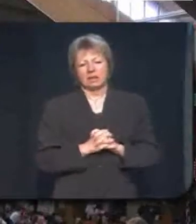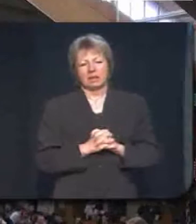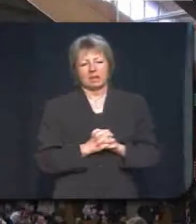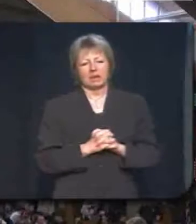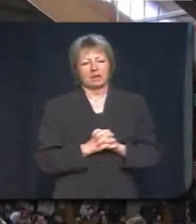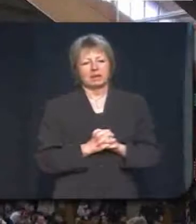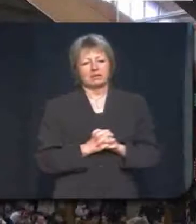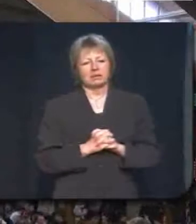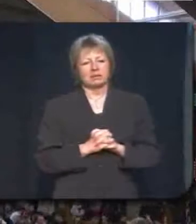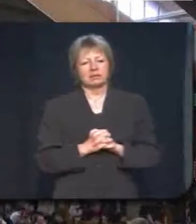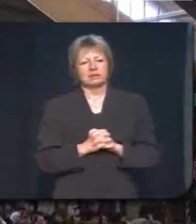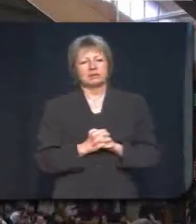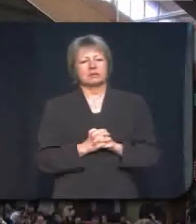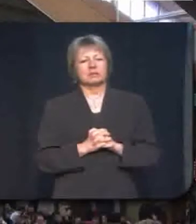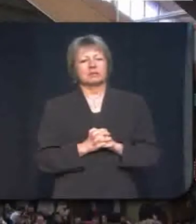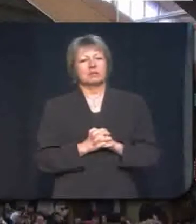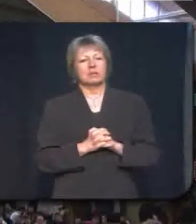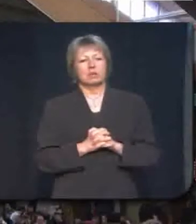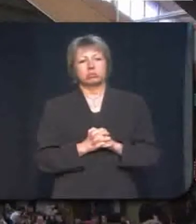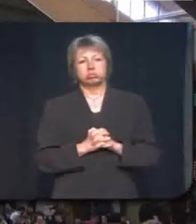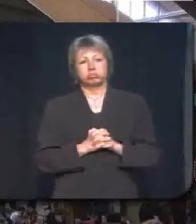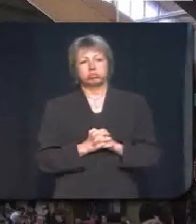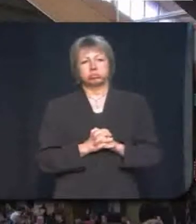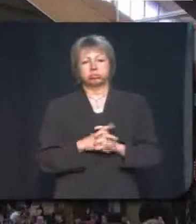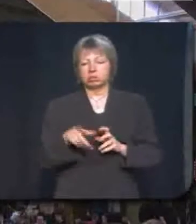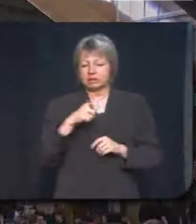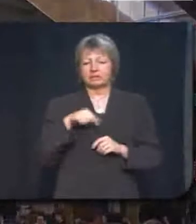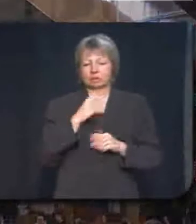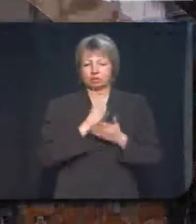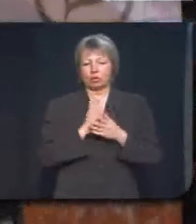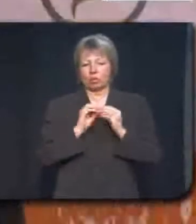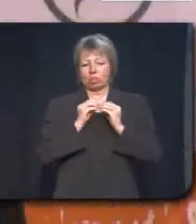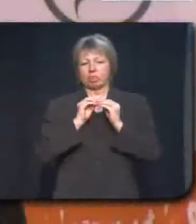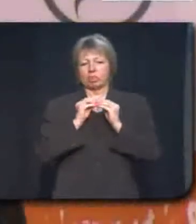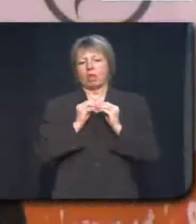stehen wir arbeiten dran